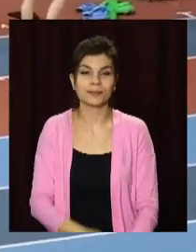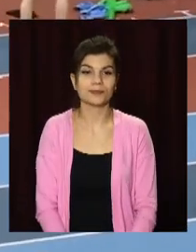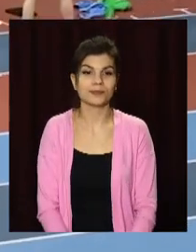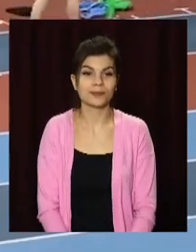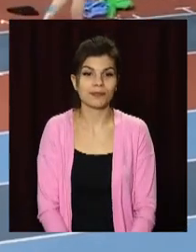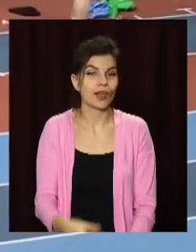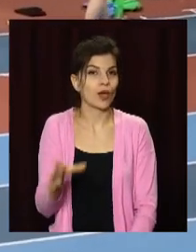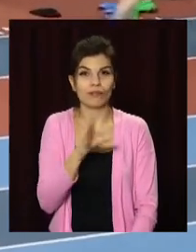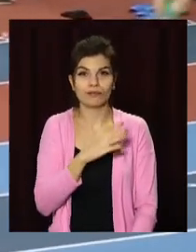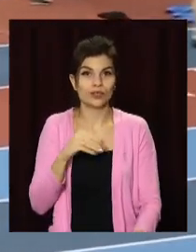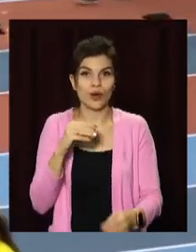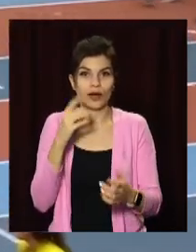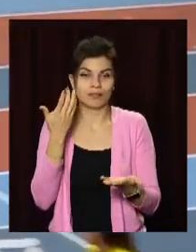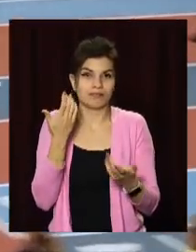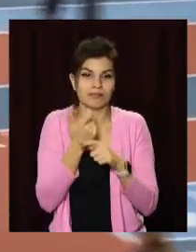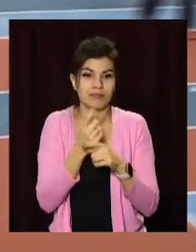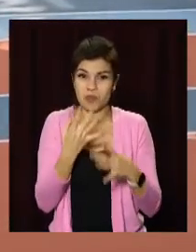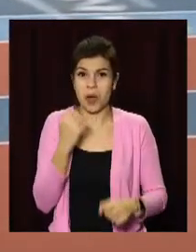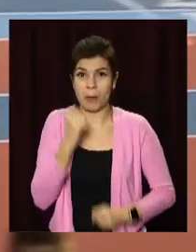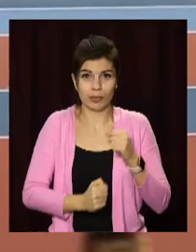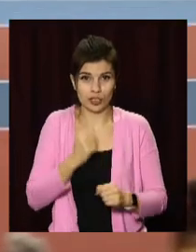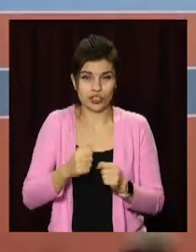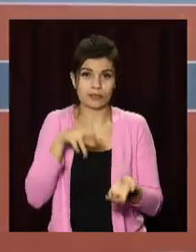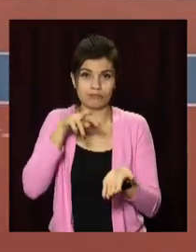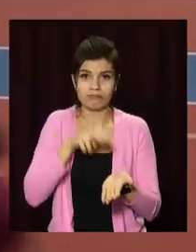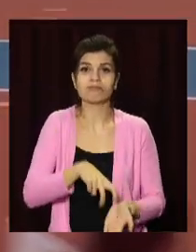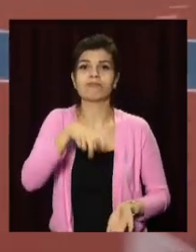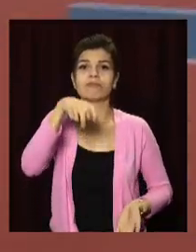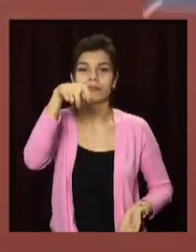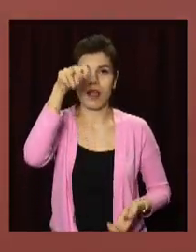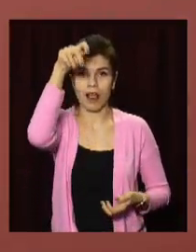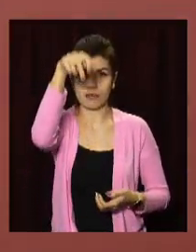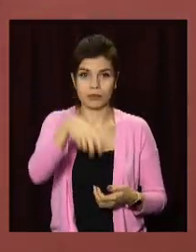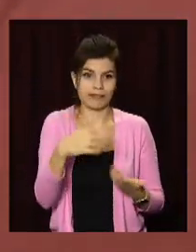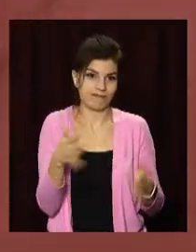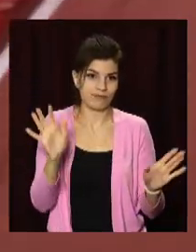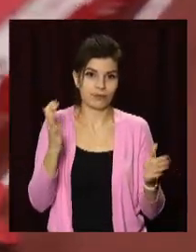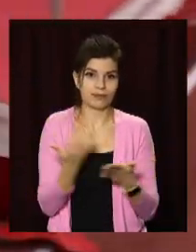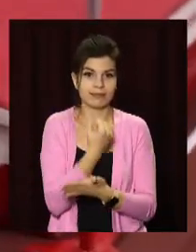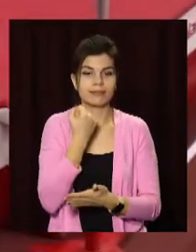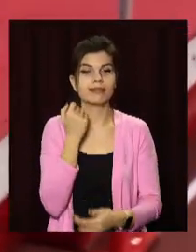Усе геніальне, просто. Розбіг, відштовхування і висота підкорена.